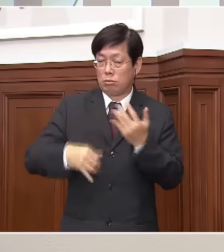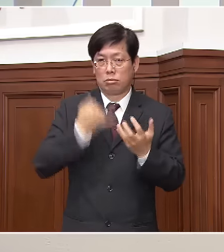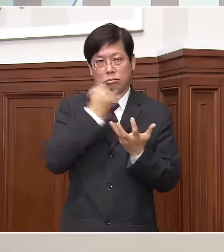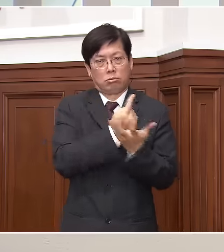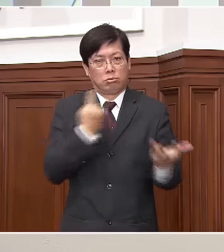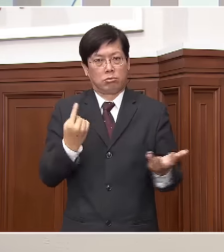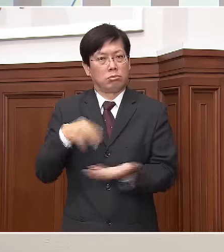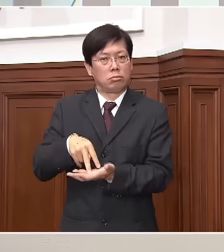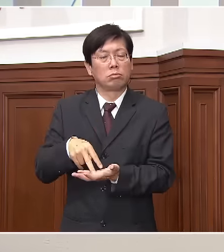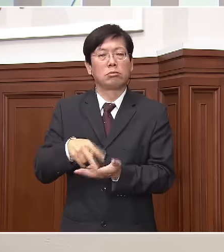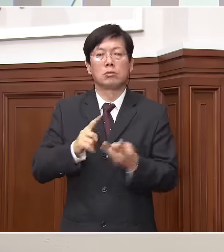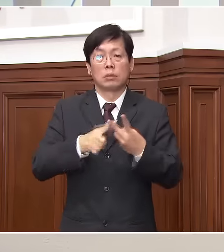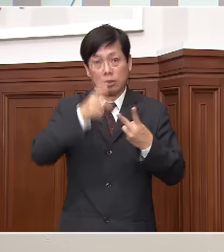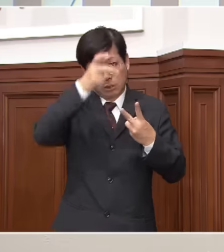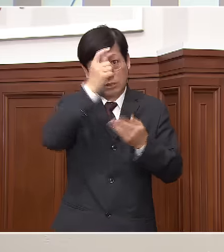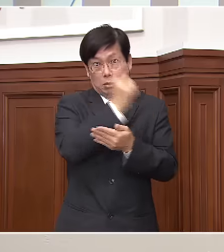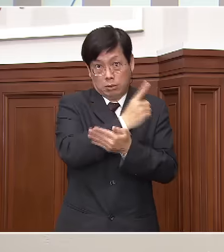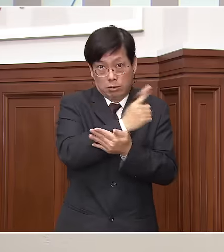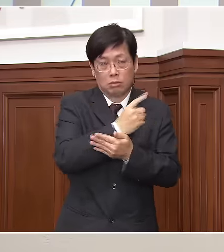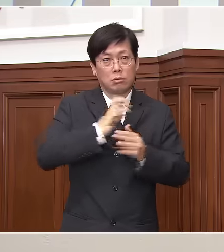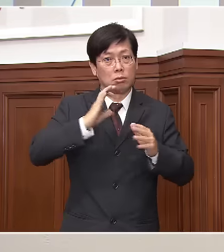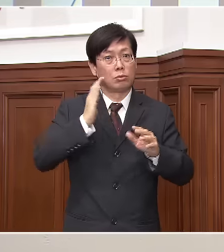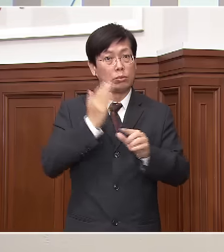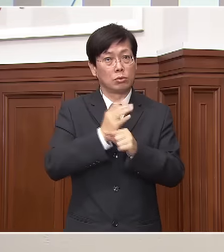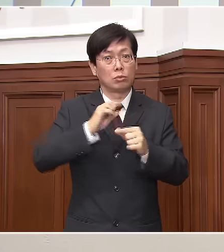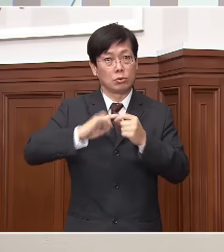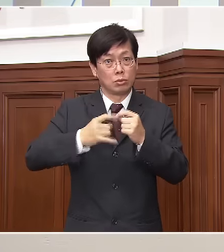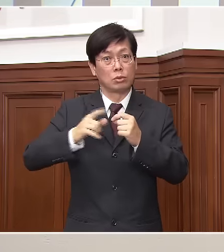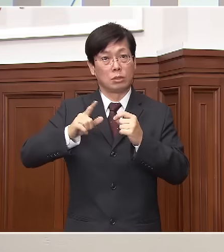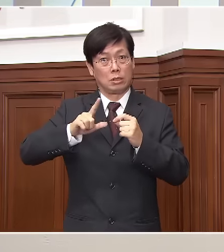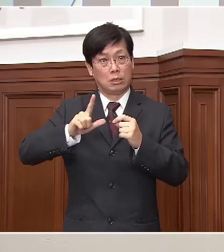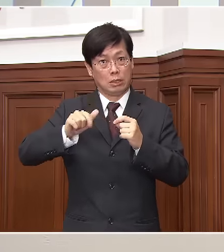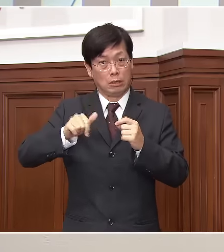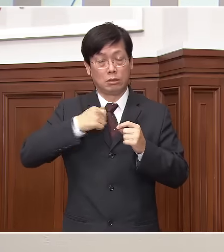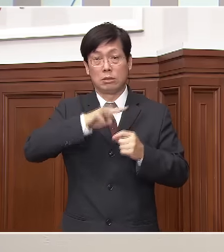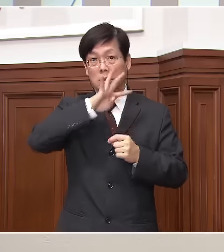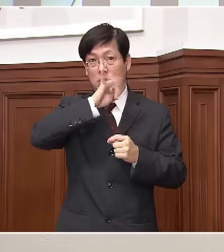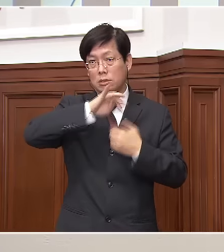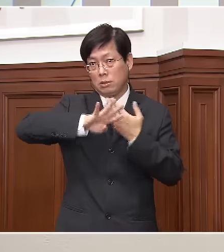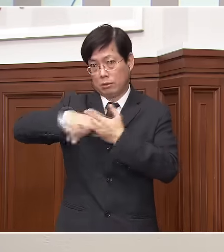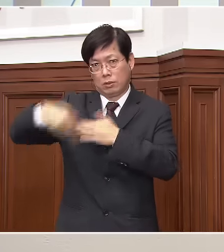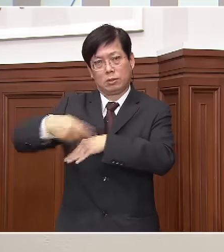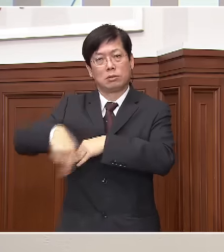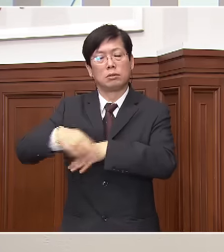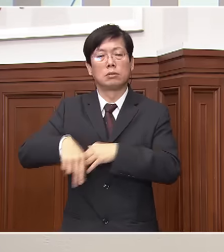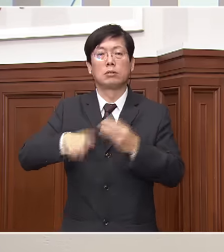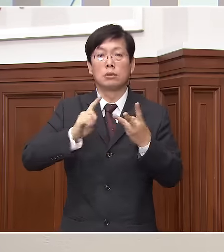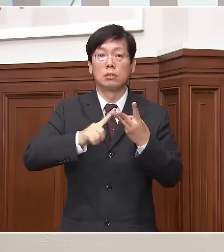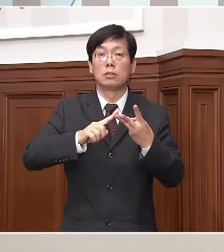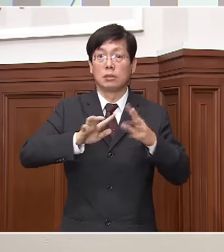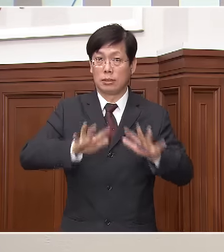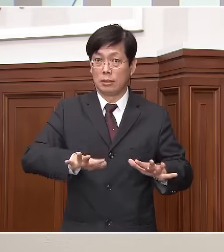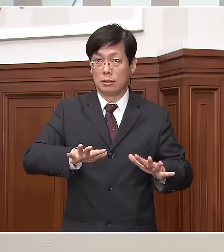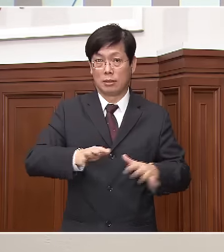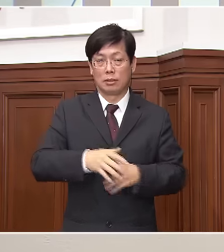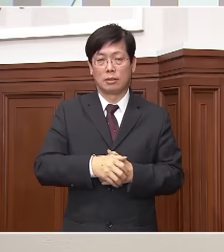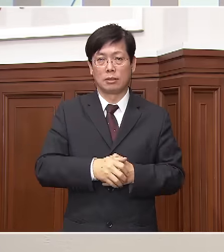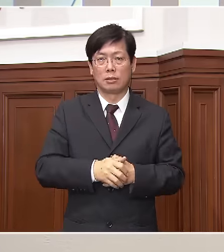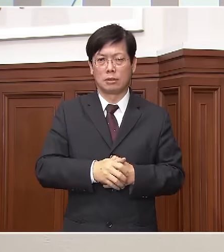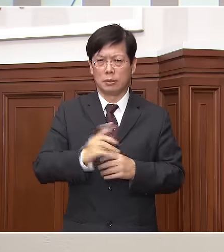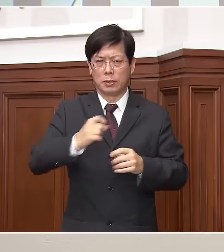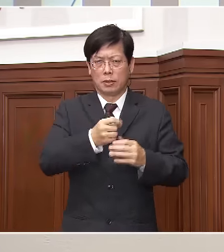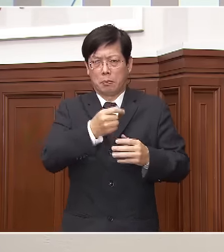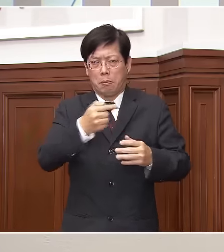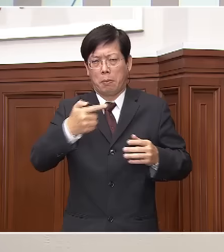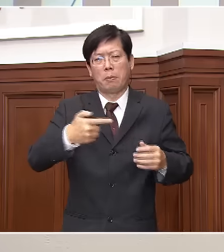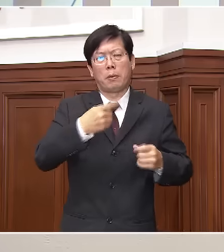理、警消及中小学老师退休年龄的例外设计，还有目前采取的渐进原